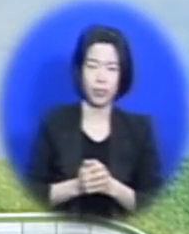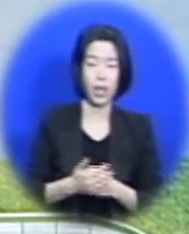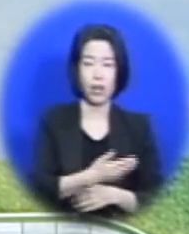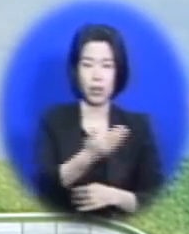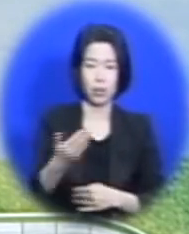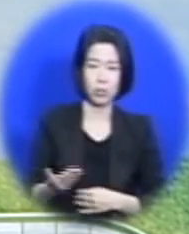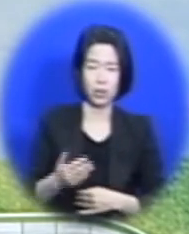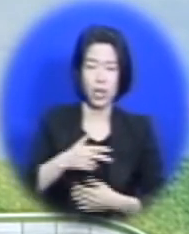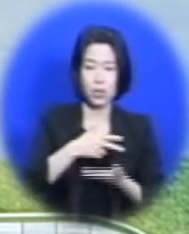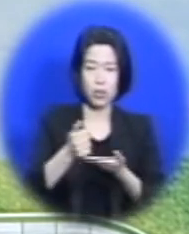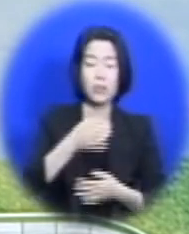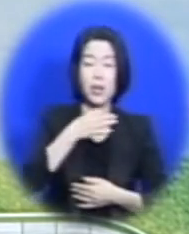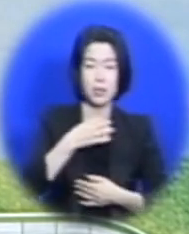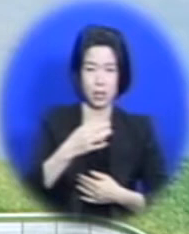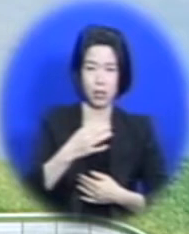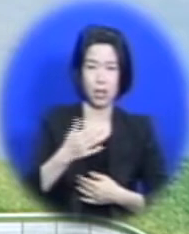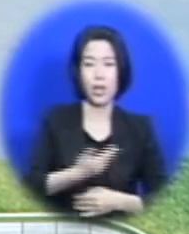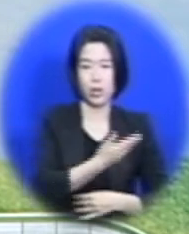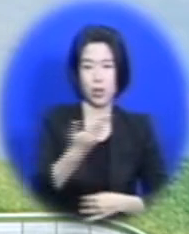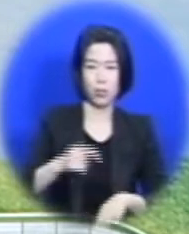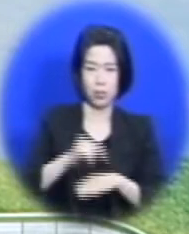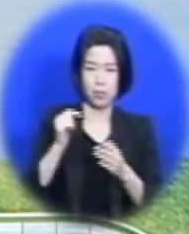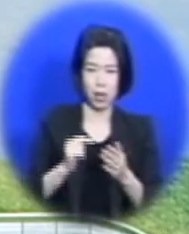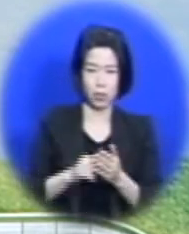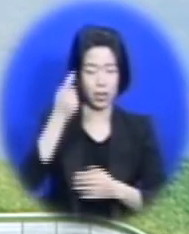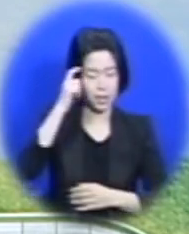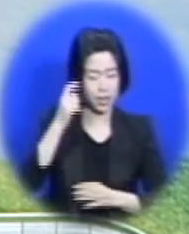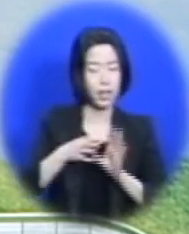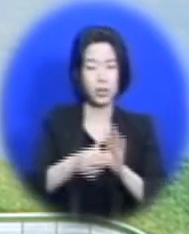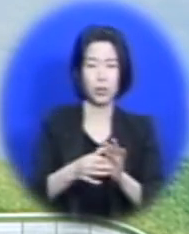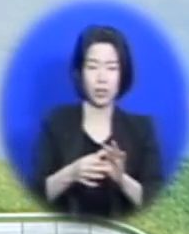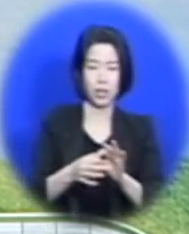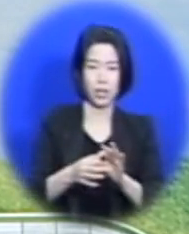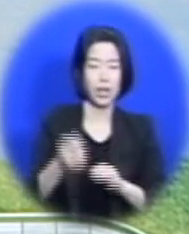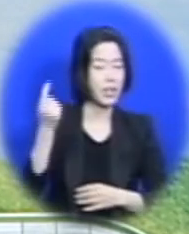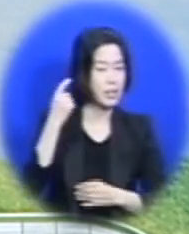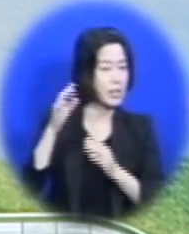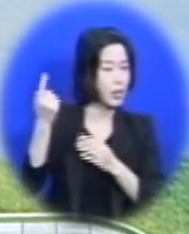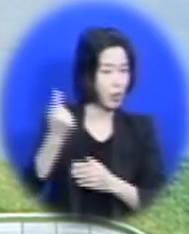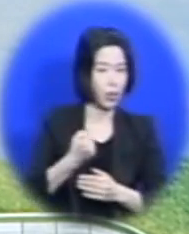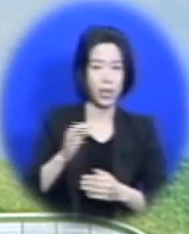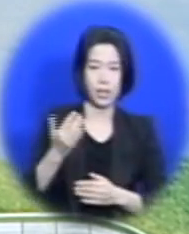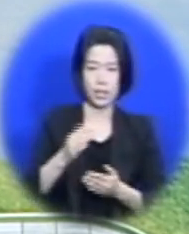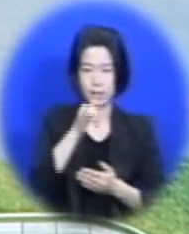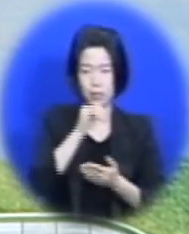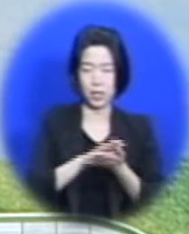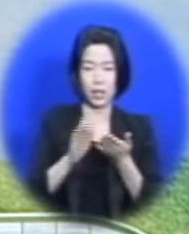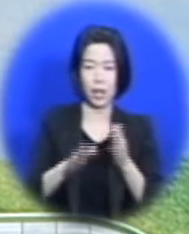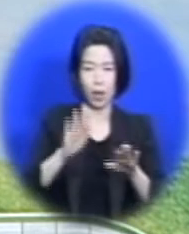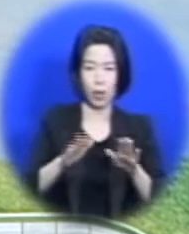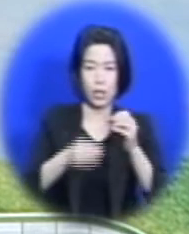여러분, 주님의 음성은 여러분의 마음과 생각을 통해서 들려옵니다. 오늘